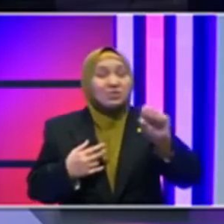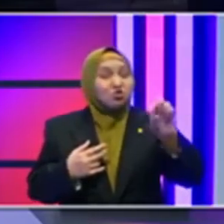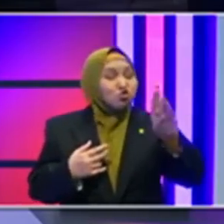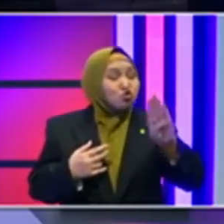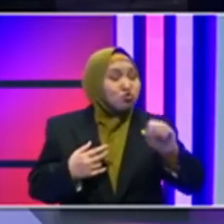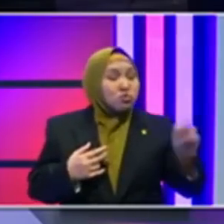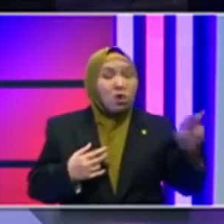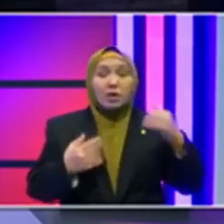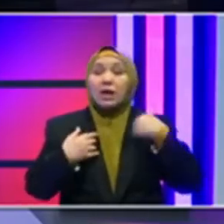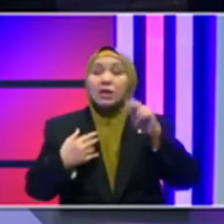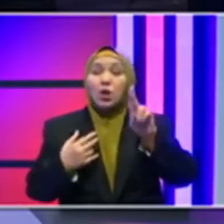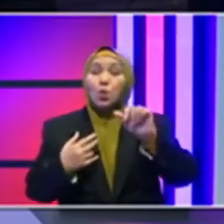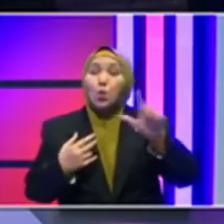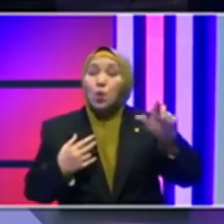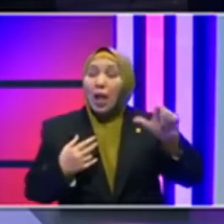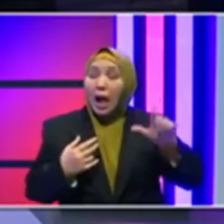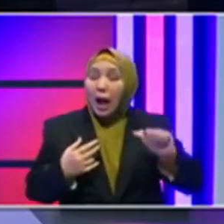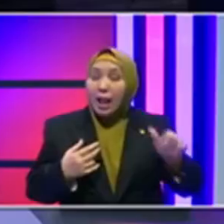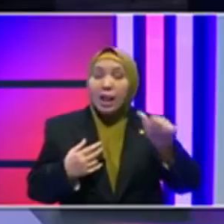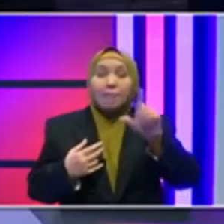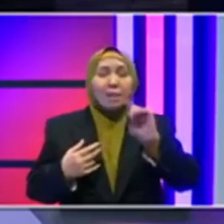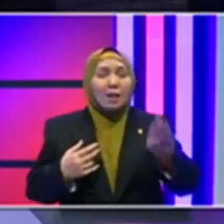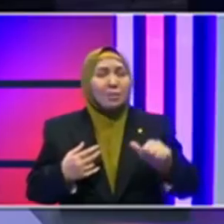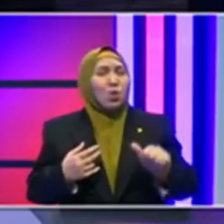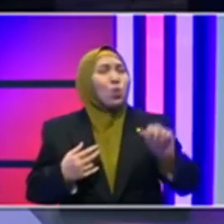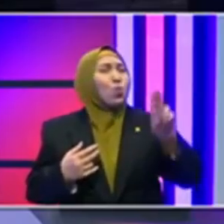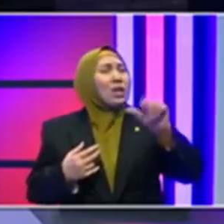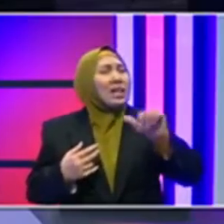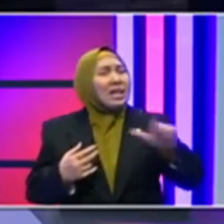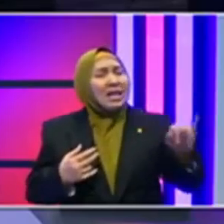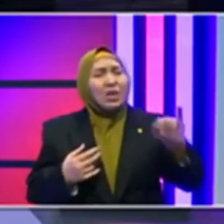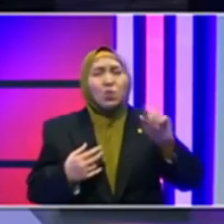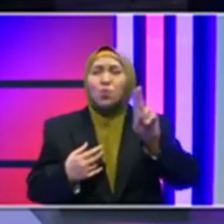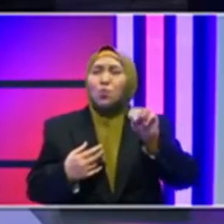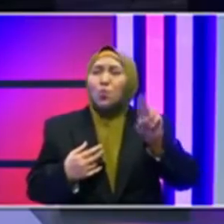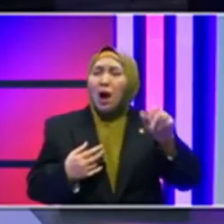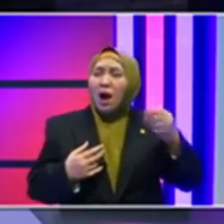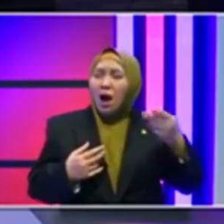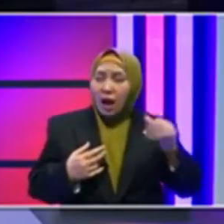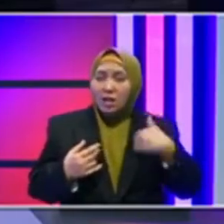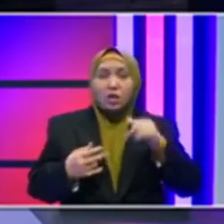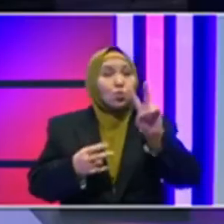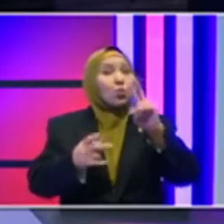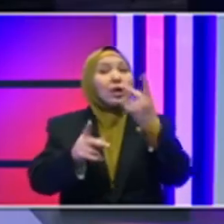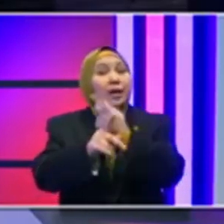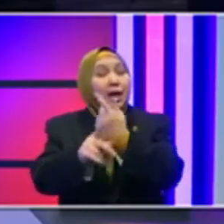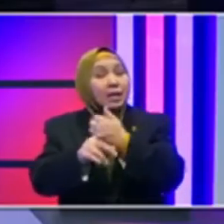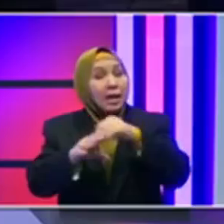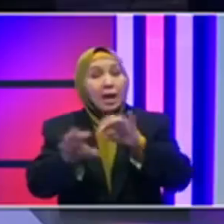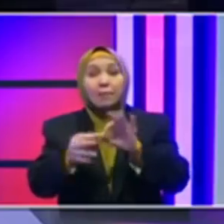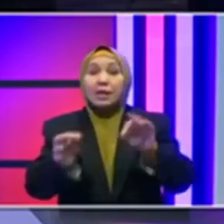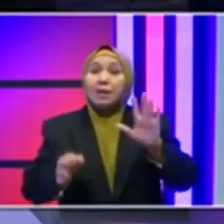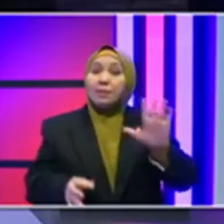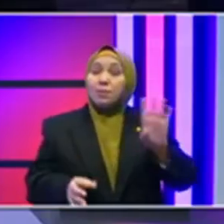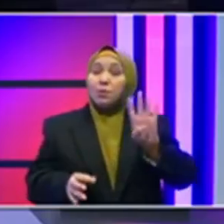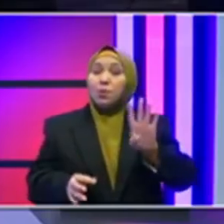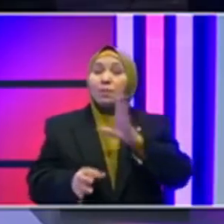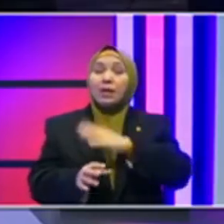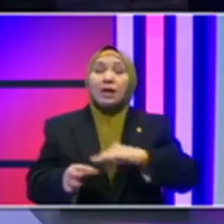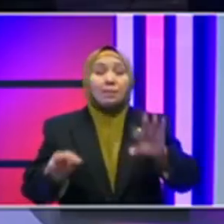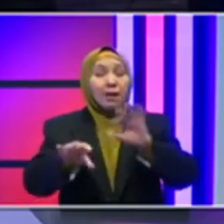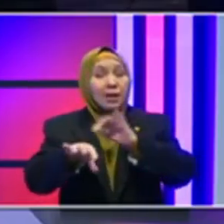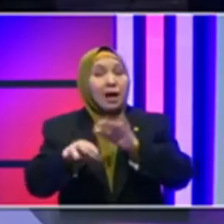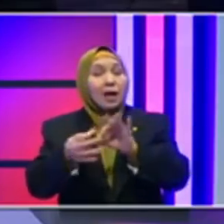aqshar ada Ulil Albab tetapi di sini Ulin Nuha dan menarik dalam surah ini ada kembali ya dalam ayat 54 dan juga pada